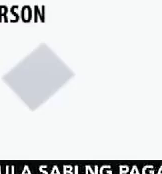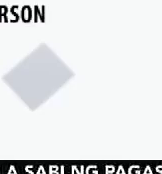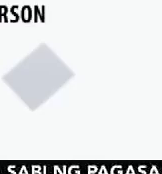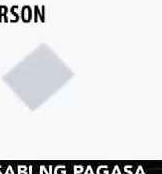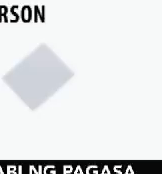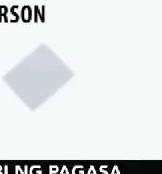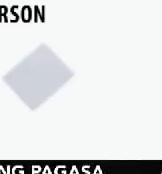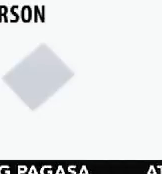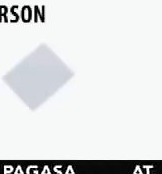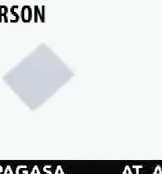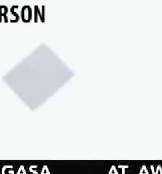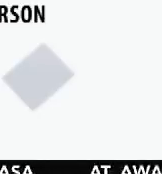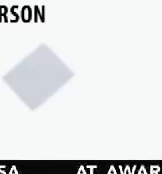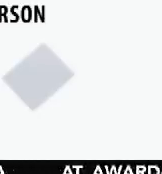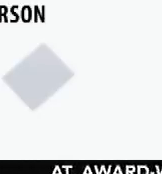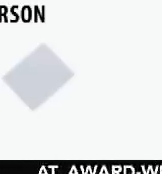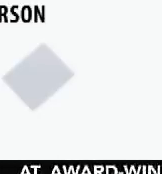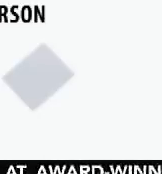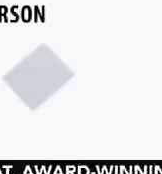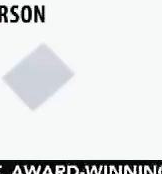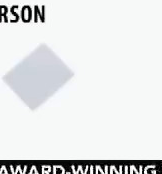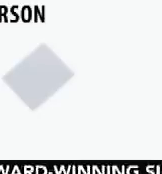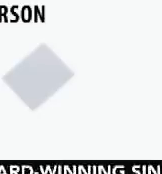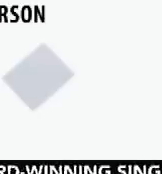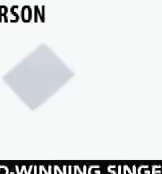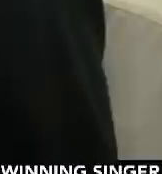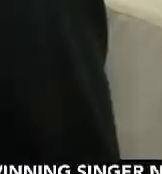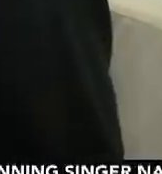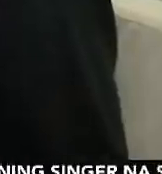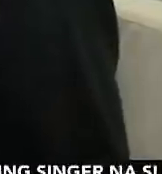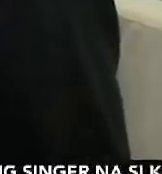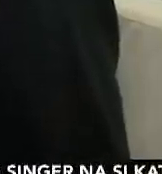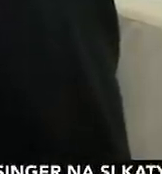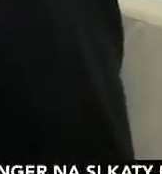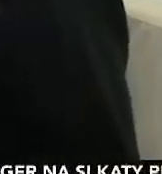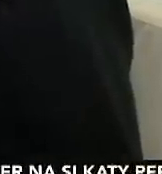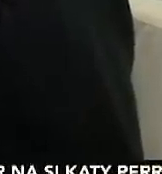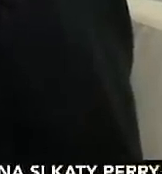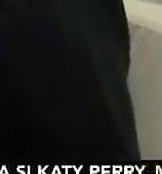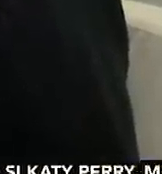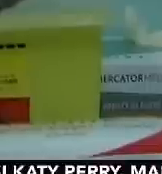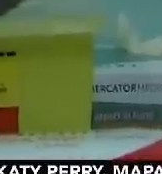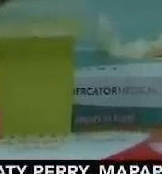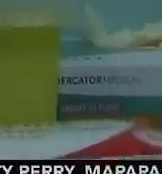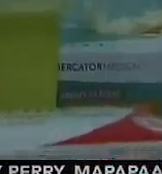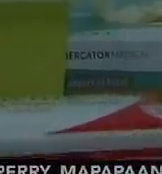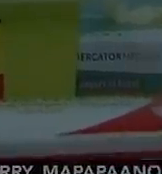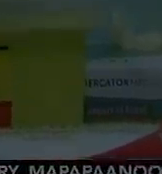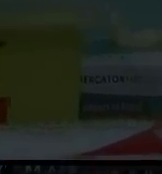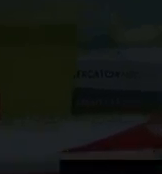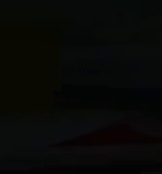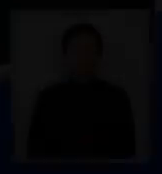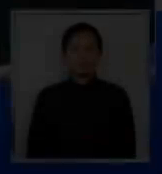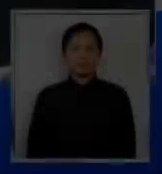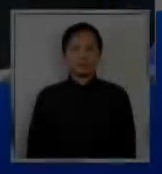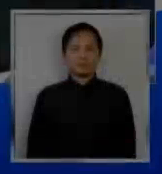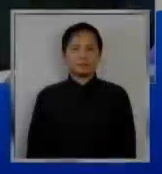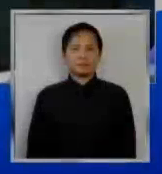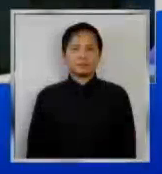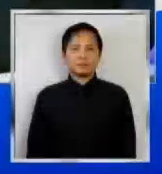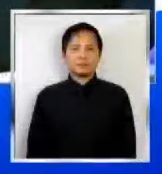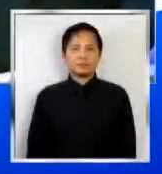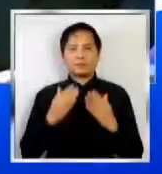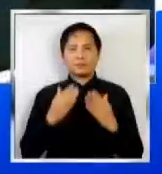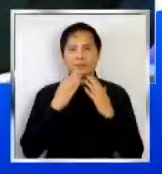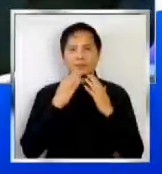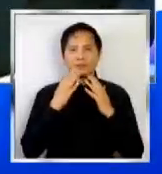economic frontliners na po pwedeng kumuha ng Sinovac. Ian Cruz, nakatutok, 24 oras. Po ang mga